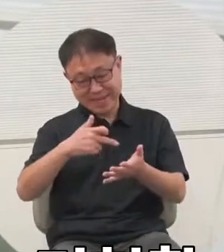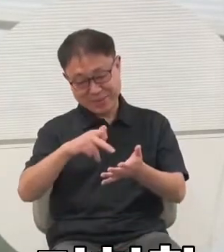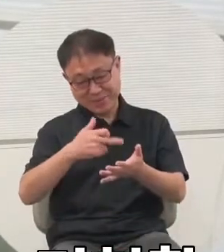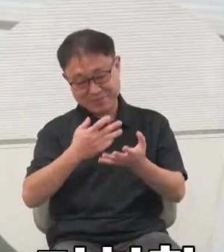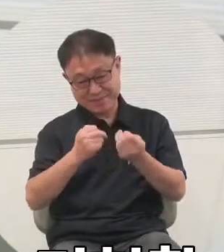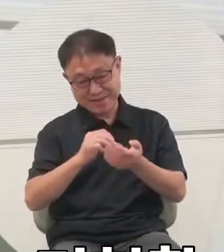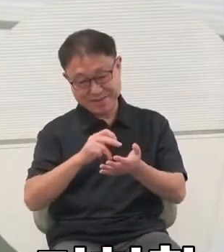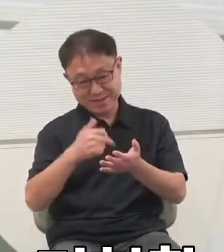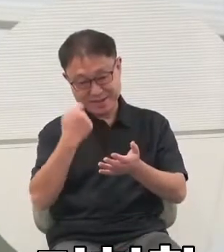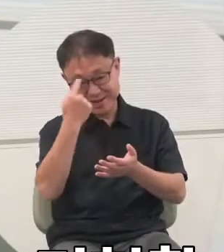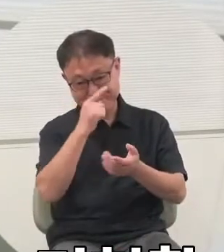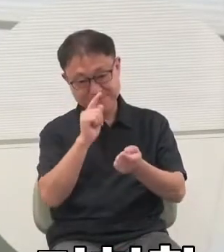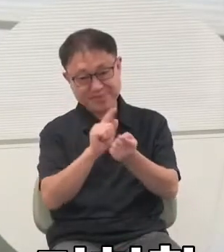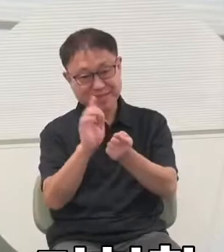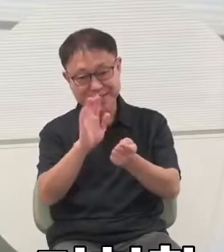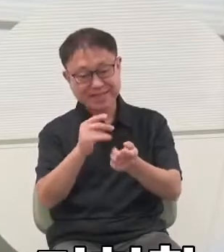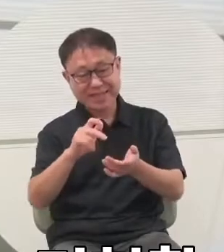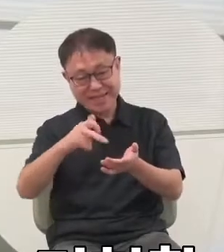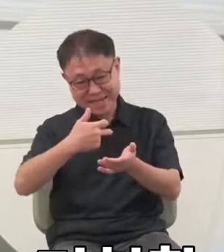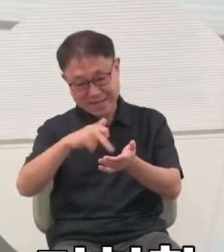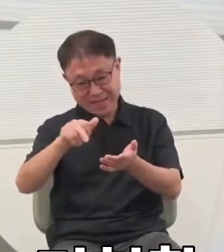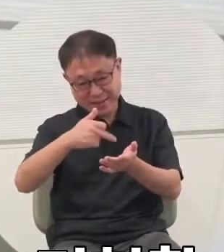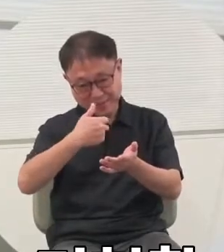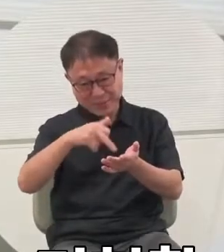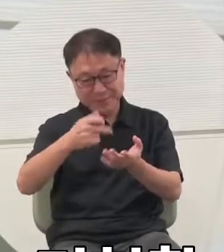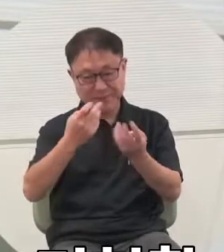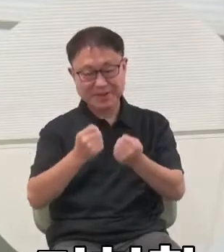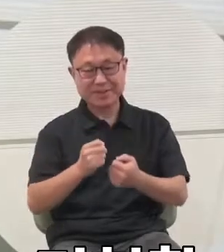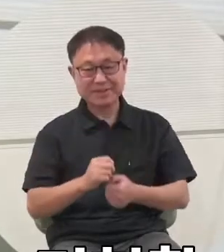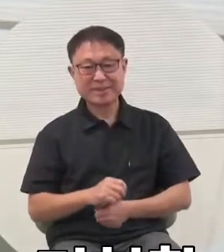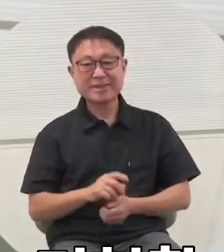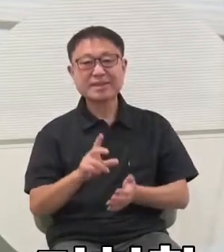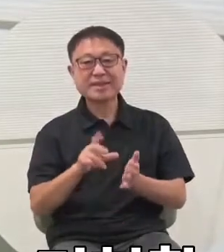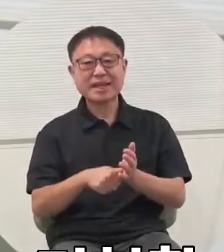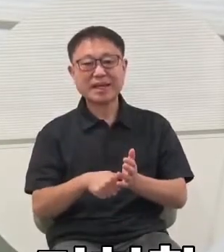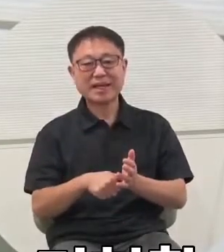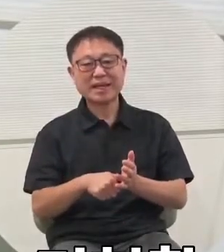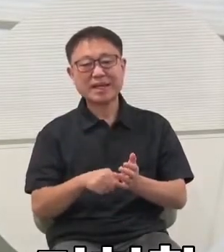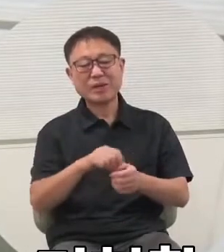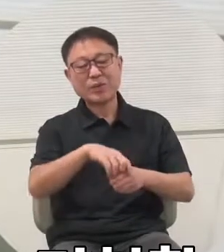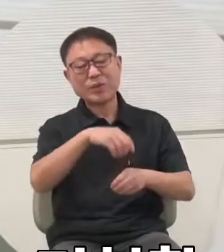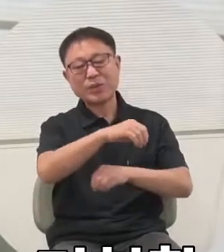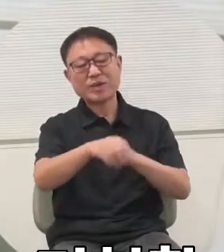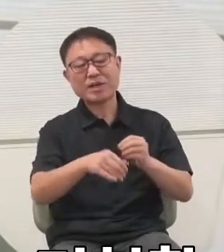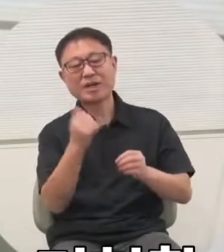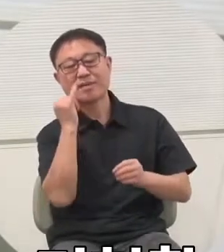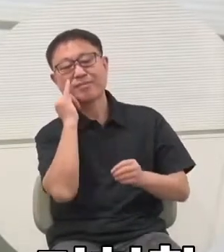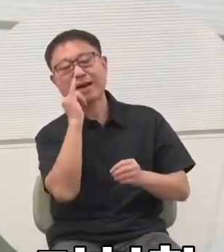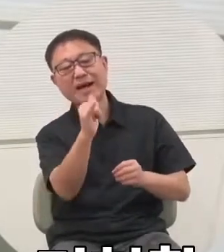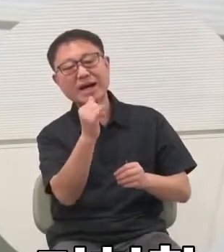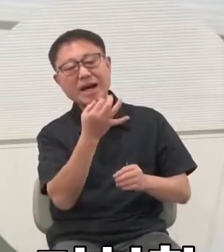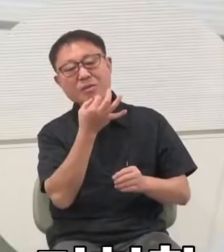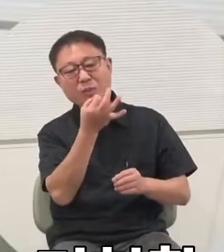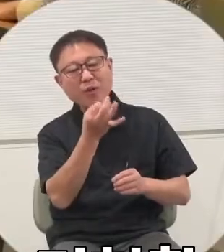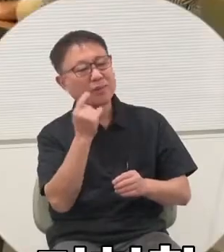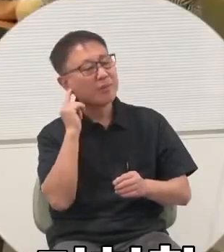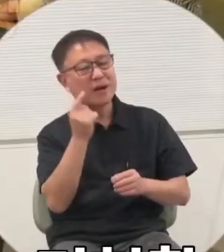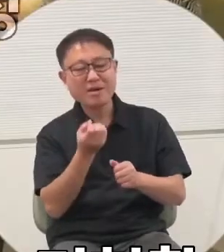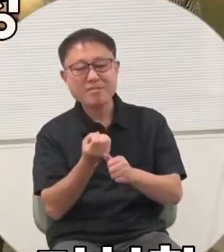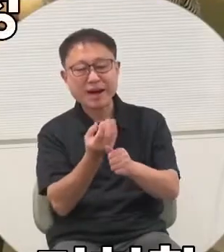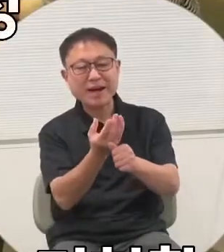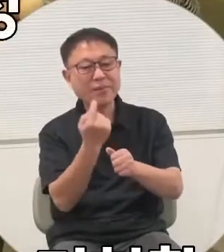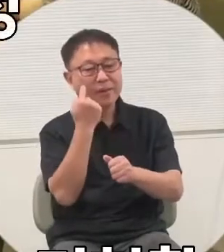네. 얼굴도 못 보고 막 이러니까 네. 했는데 이럴 때일수록 전화를 좀 많이 활용하자. 목소리를 듣자. 맞아.